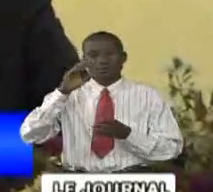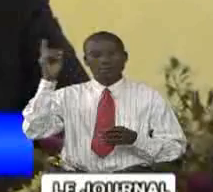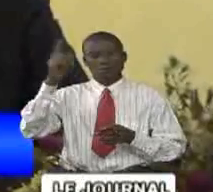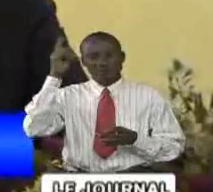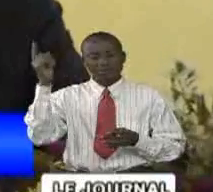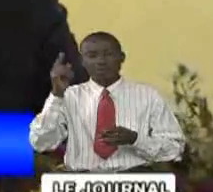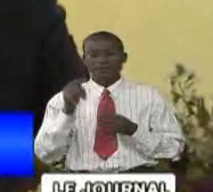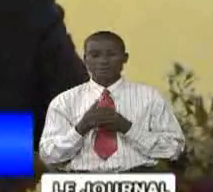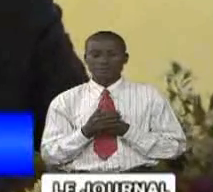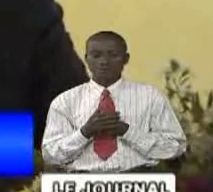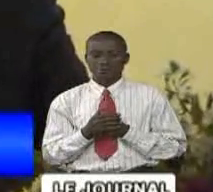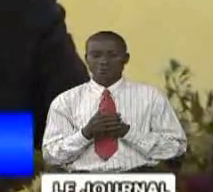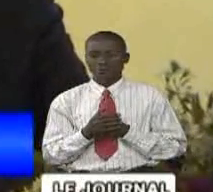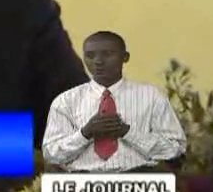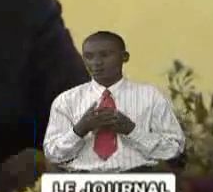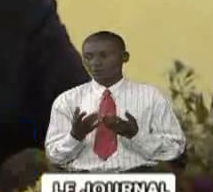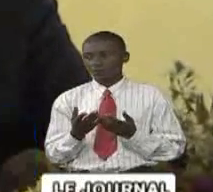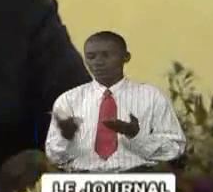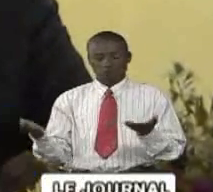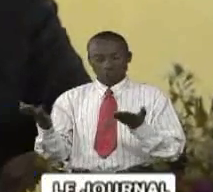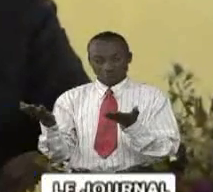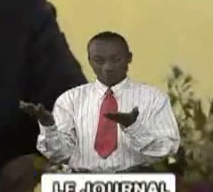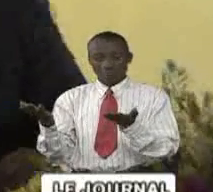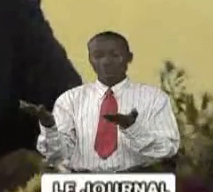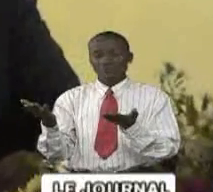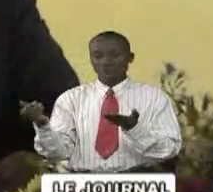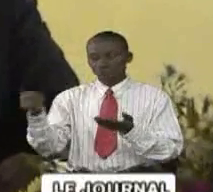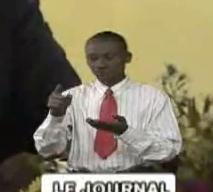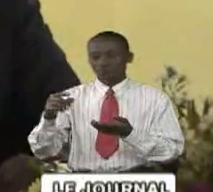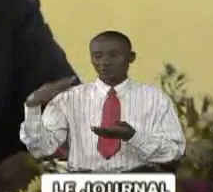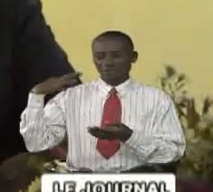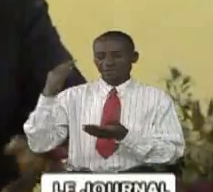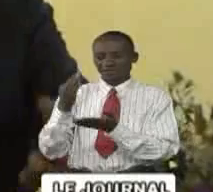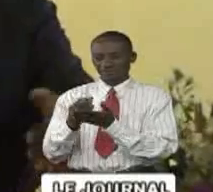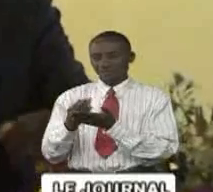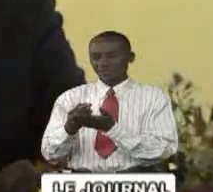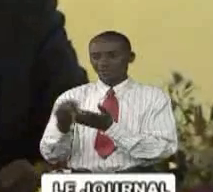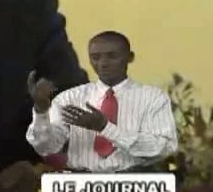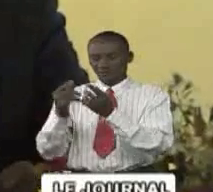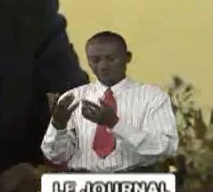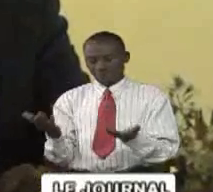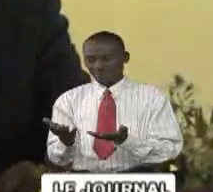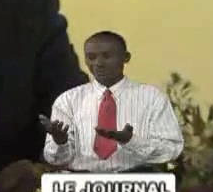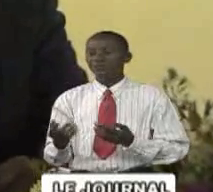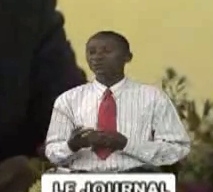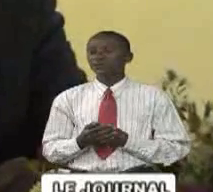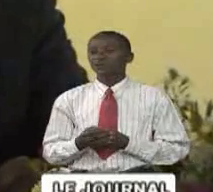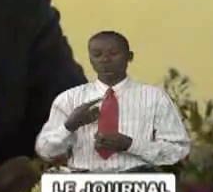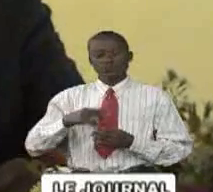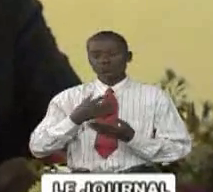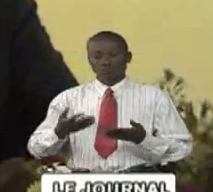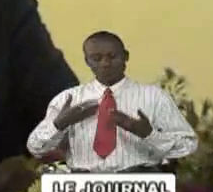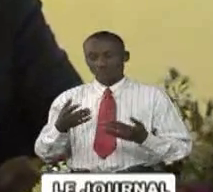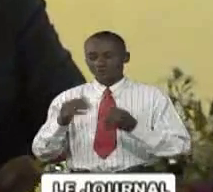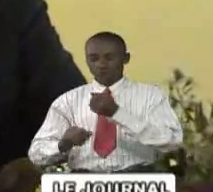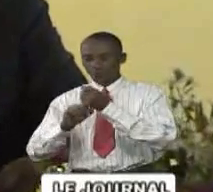opérations, soyez l'interprète de tout le gouvernement pour le soutien que vous nous avez apporté, parfois en déphasage avec